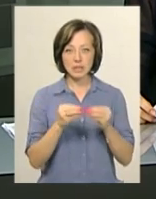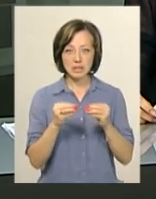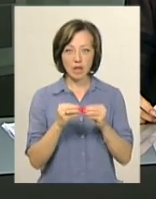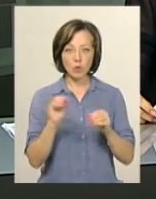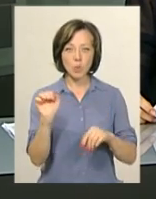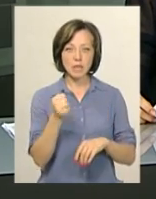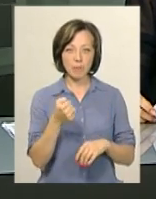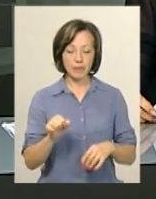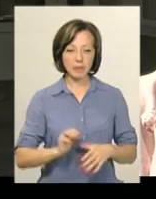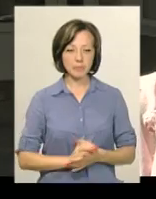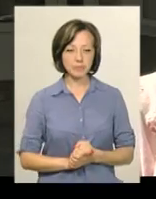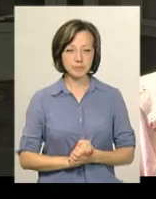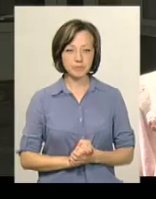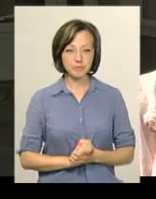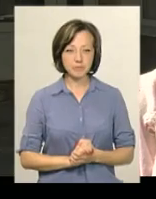10 серпня.